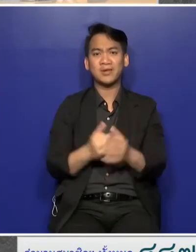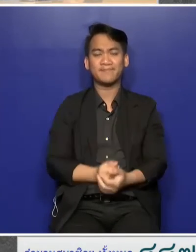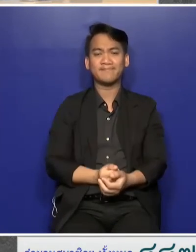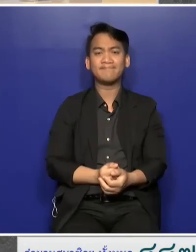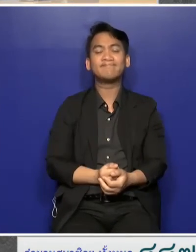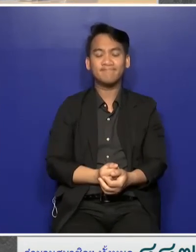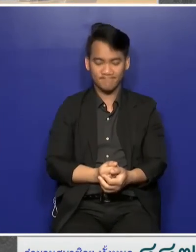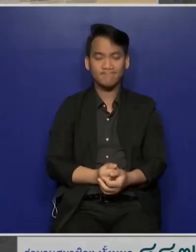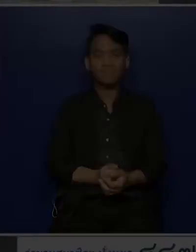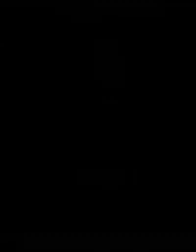ครั